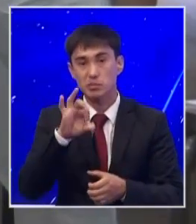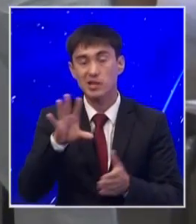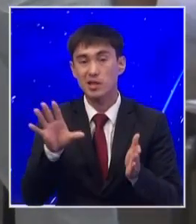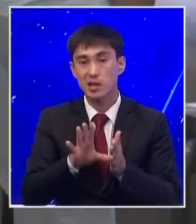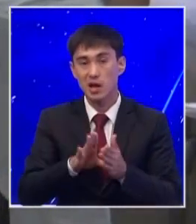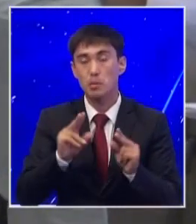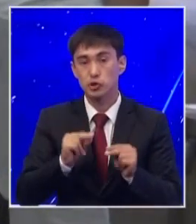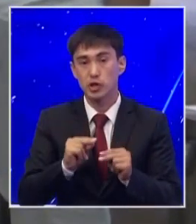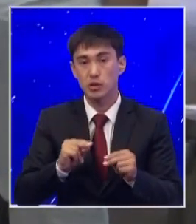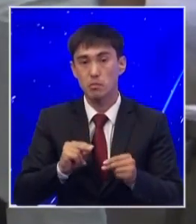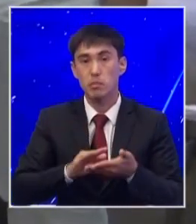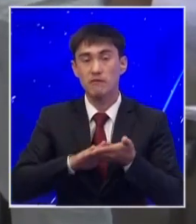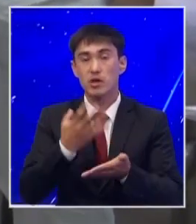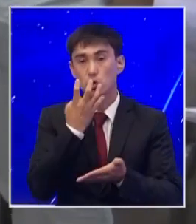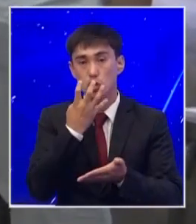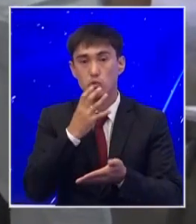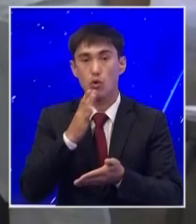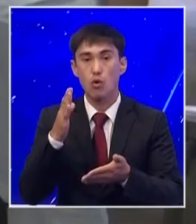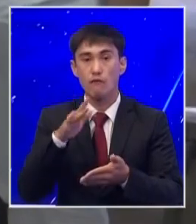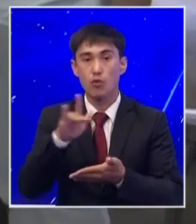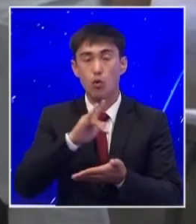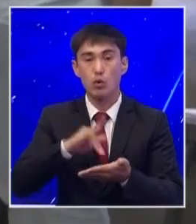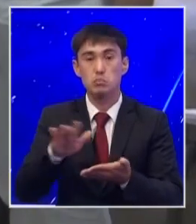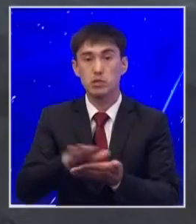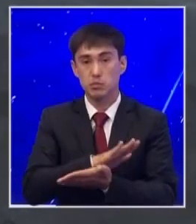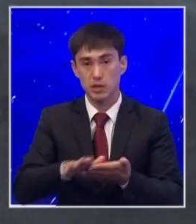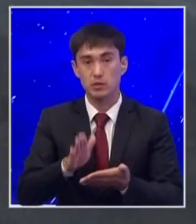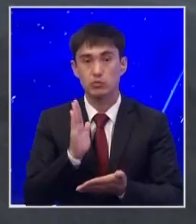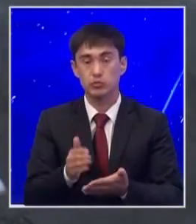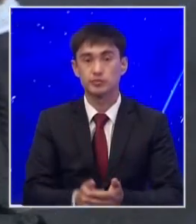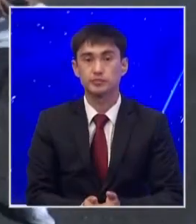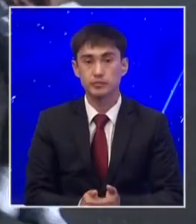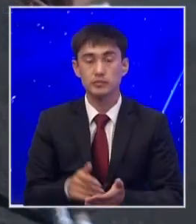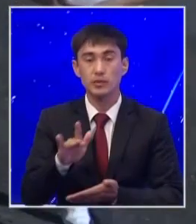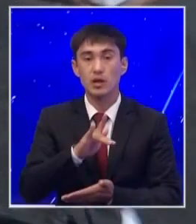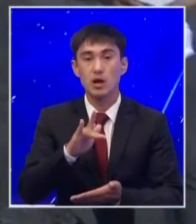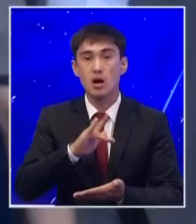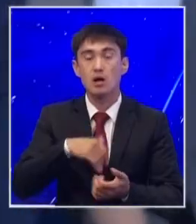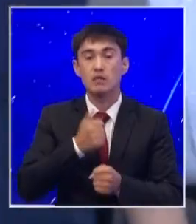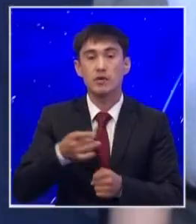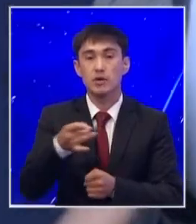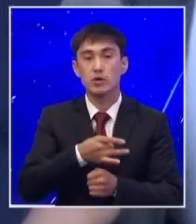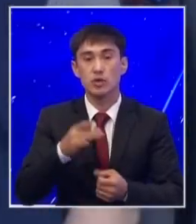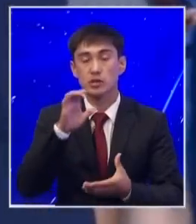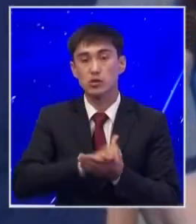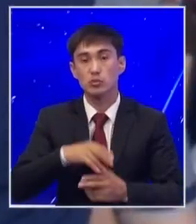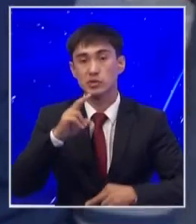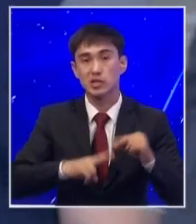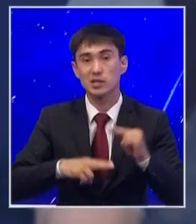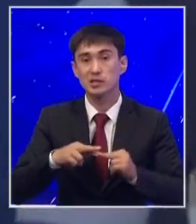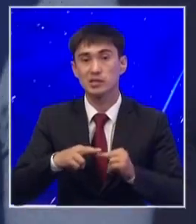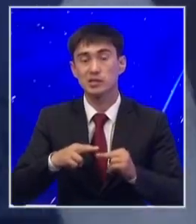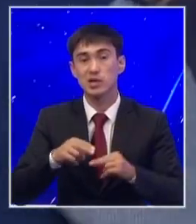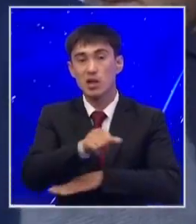«Казахсмартэнерго» обещали подавать тепло в город бесплатно. Необходимо это учитывать. Кроме того, глава региона ознакомился со строительством набережной